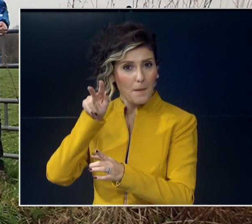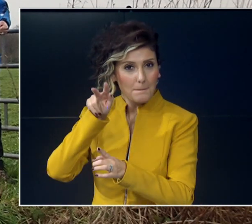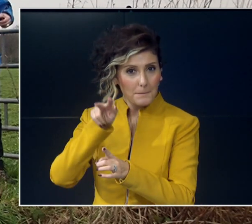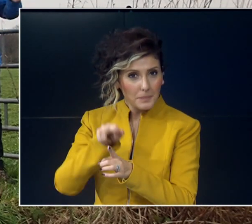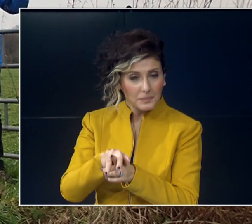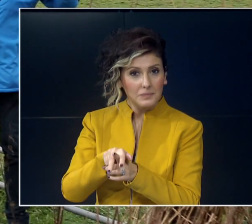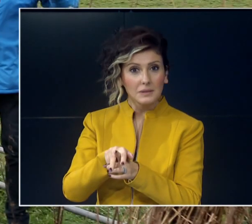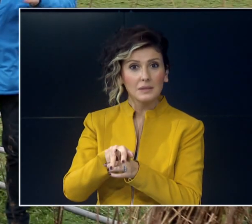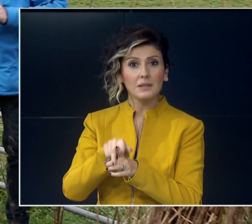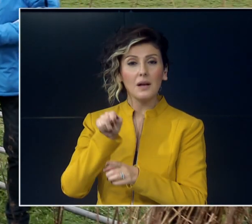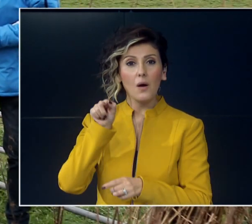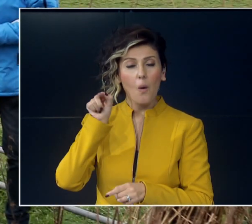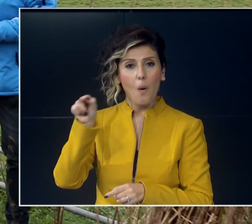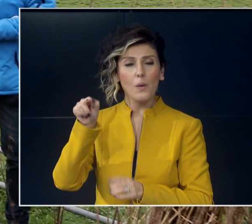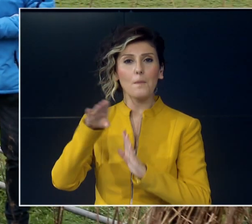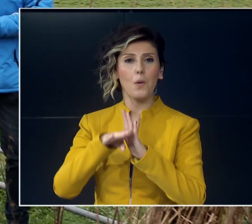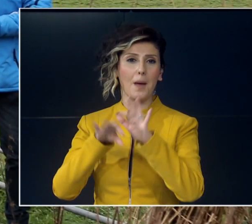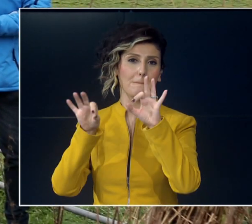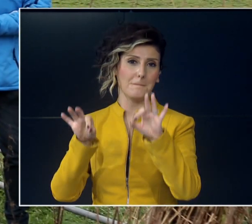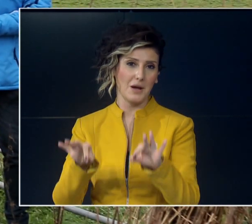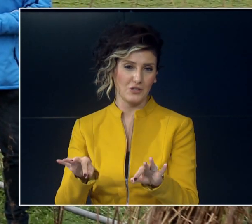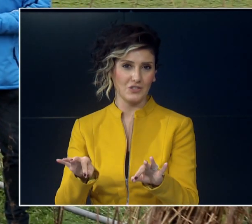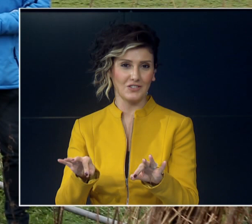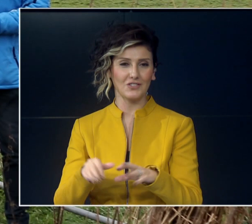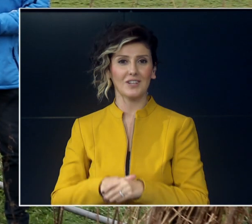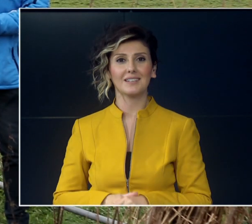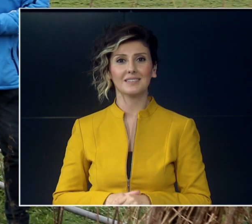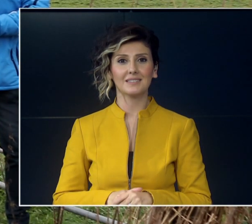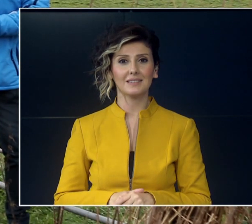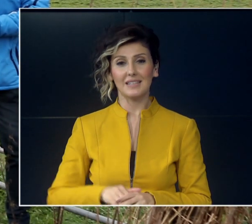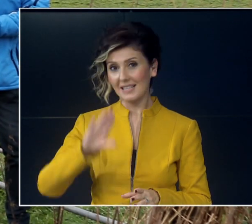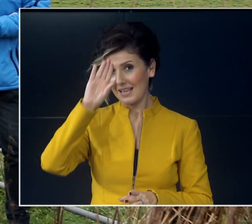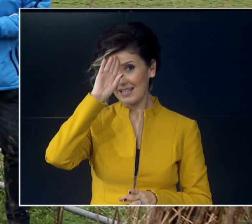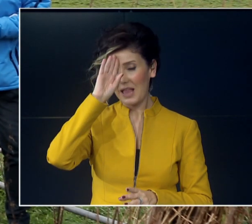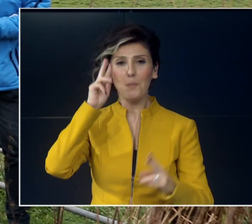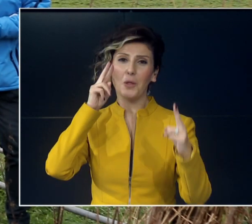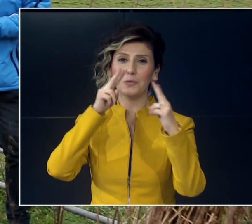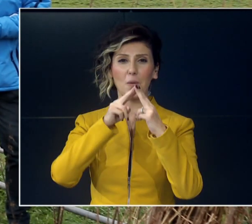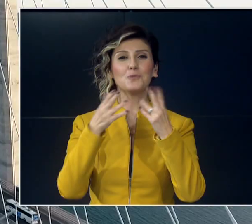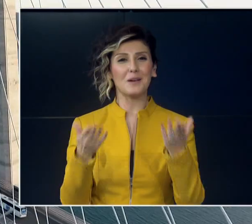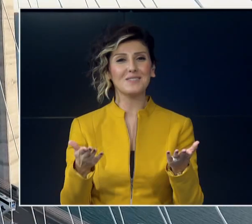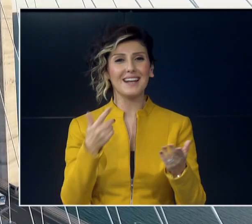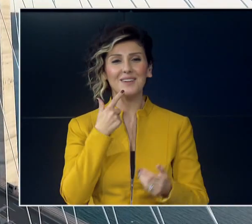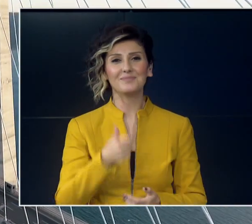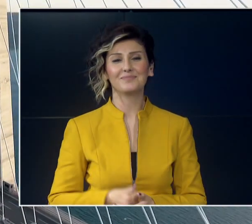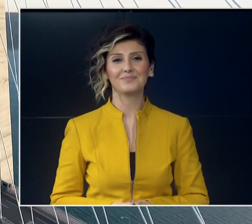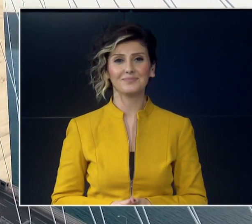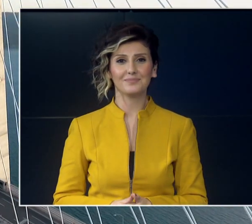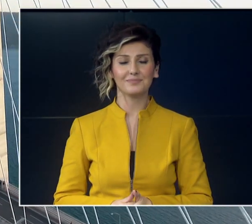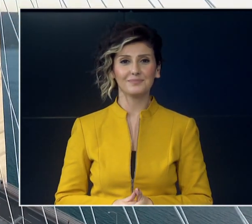İstanbul'a uçacağım. Ve orada prom başlayacak. İstanbul'da görüşmek üzere.